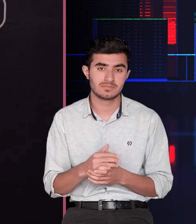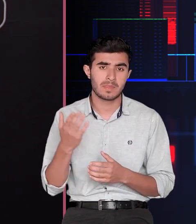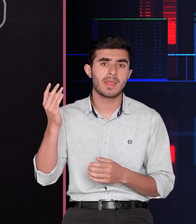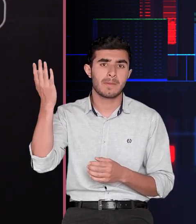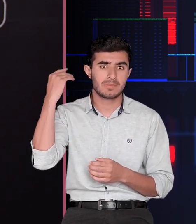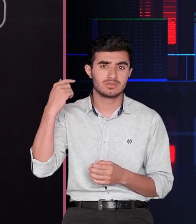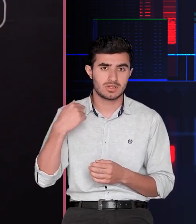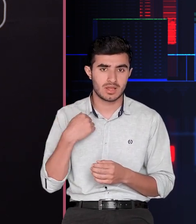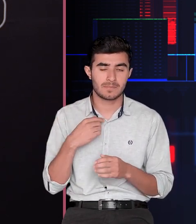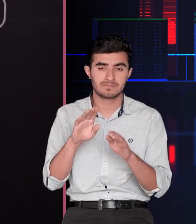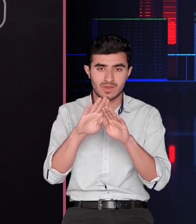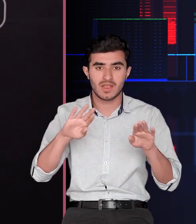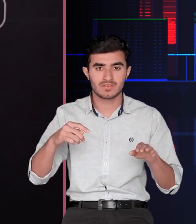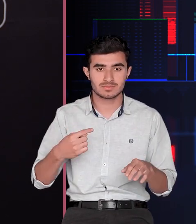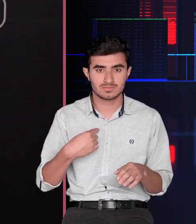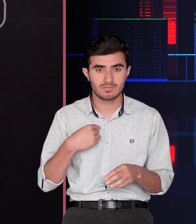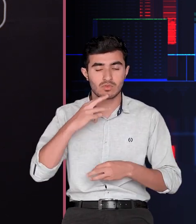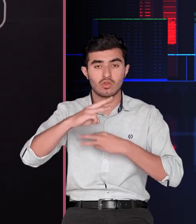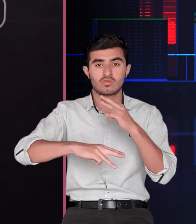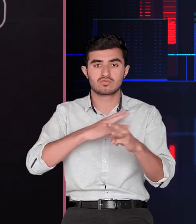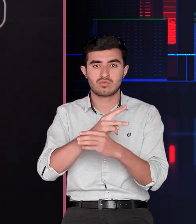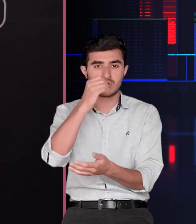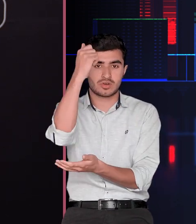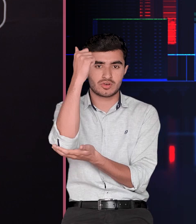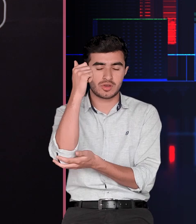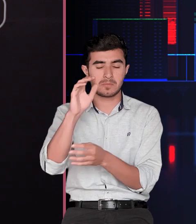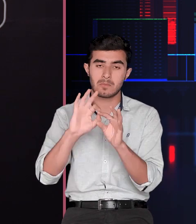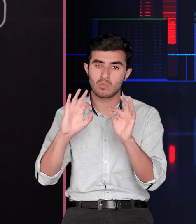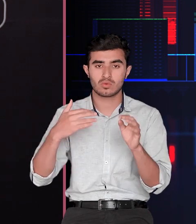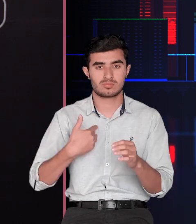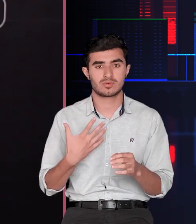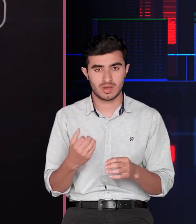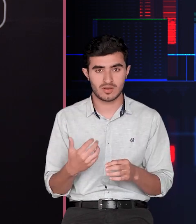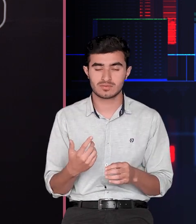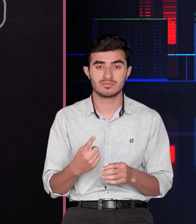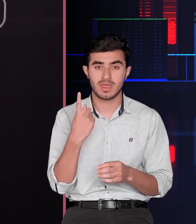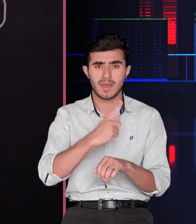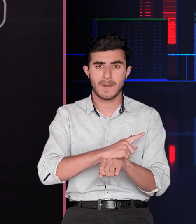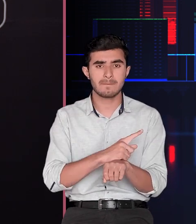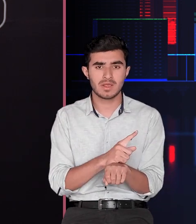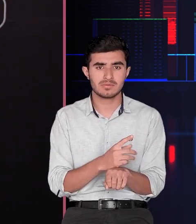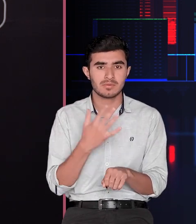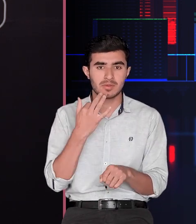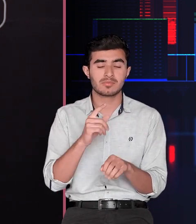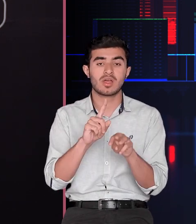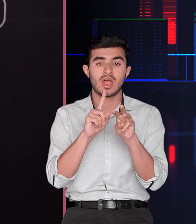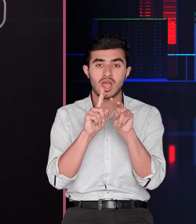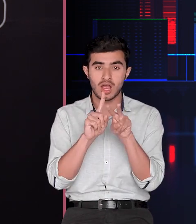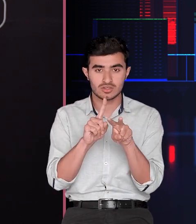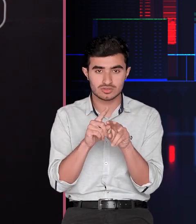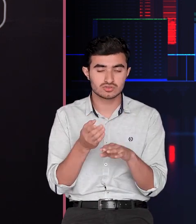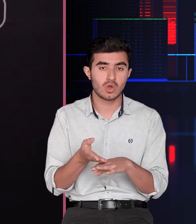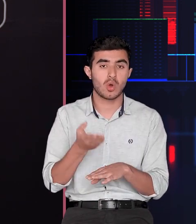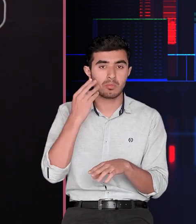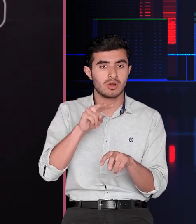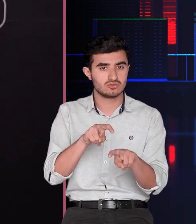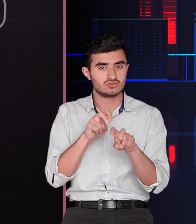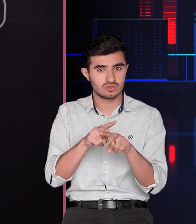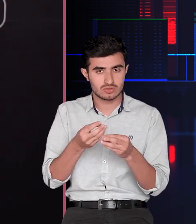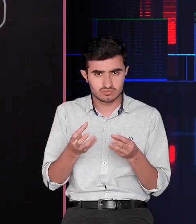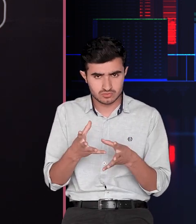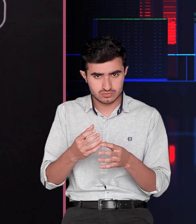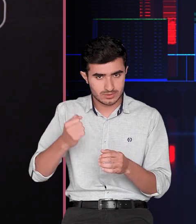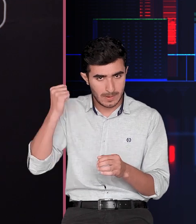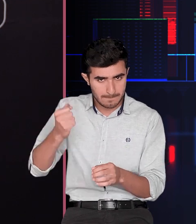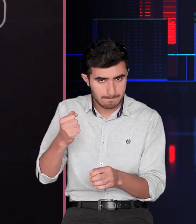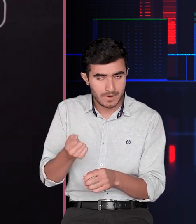मोर देन 100 राइडर्स भागे और उन्होंने पैग उठाए थे। तो ये इसका एक डिसिप्लिन है और इस तरह क्वालिफाई करते